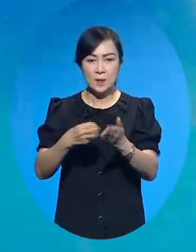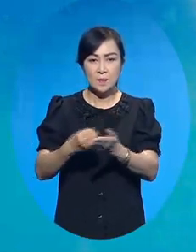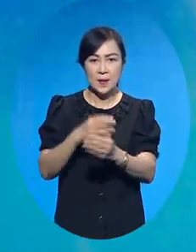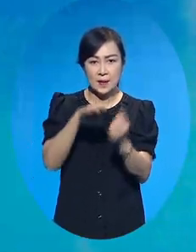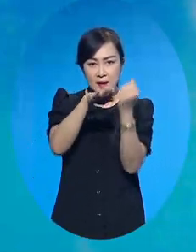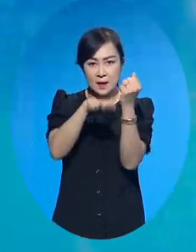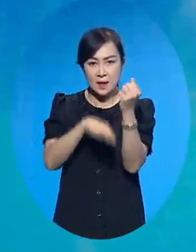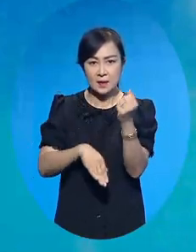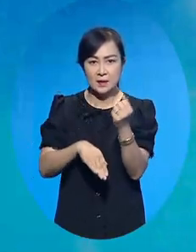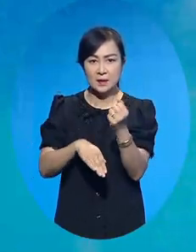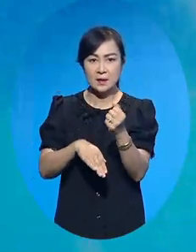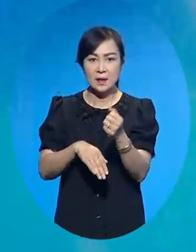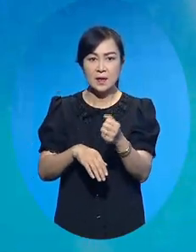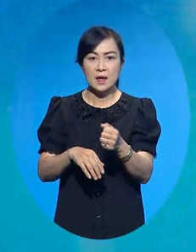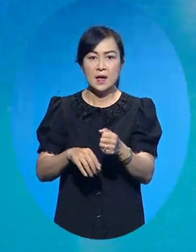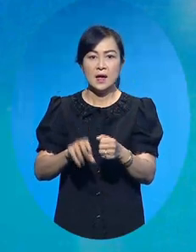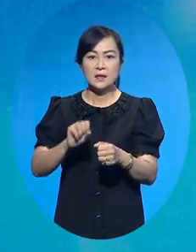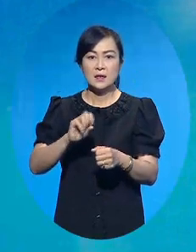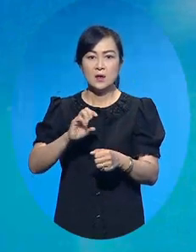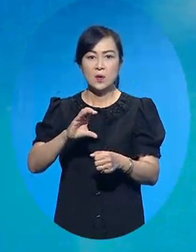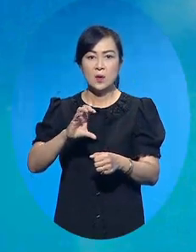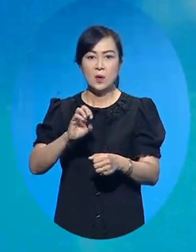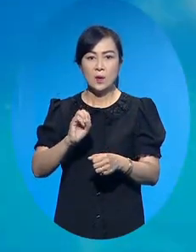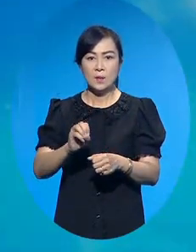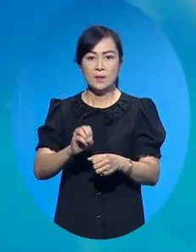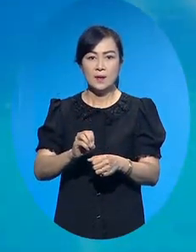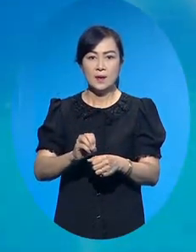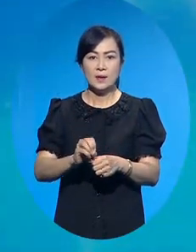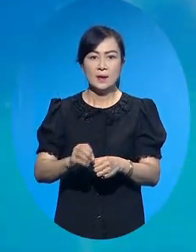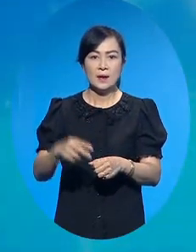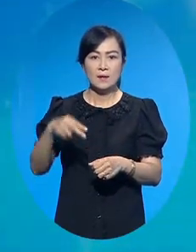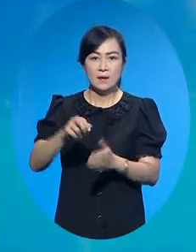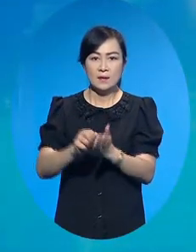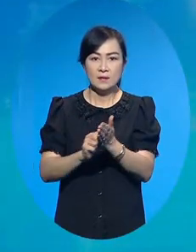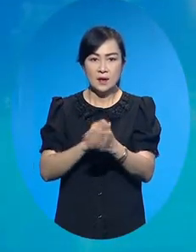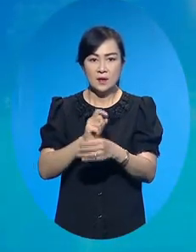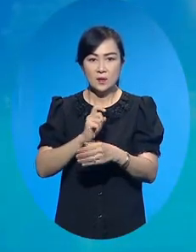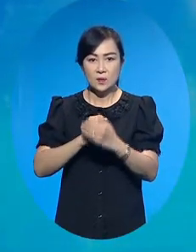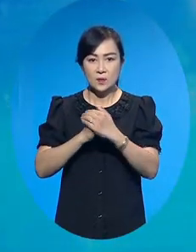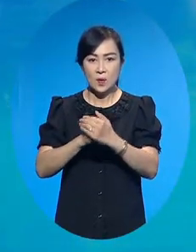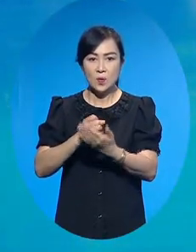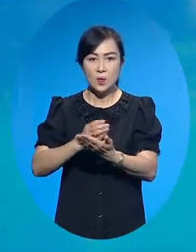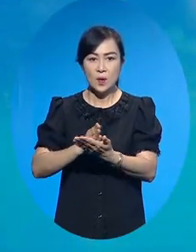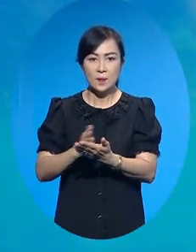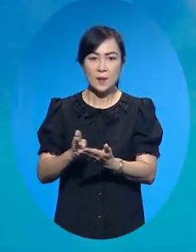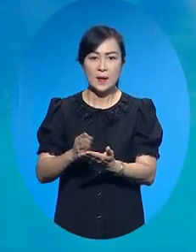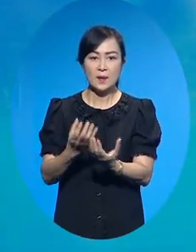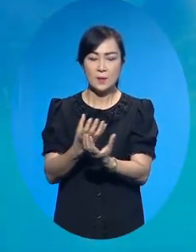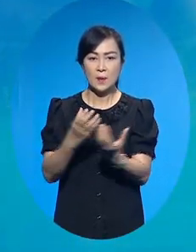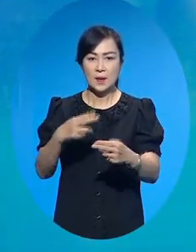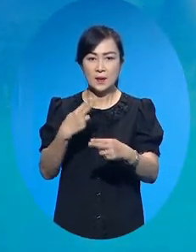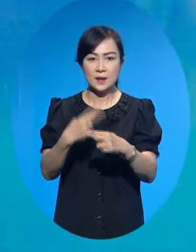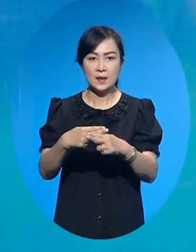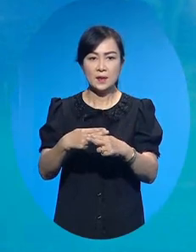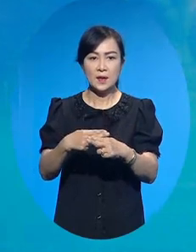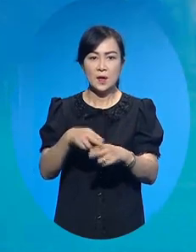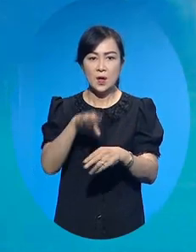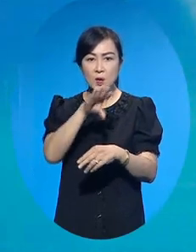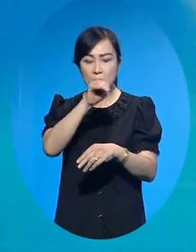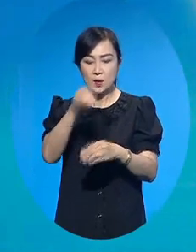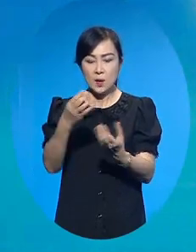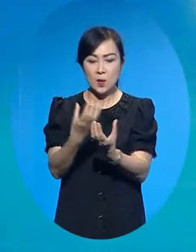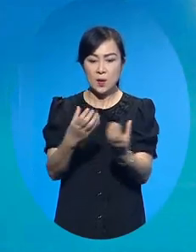nước của Liên hiệp Hợp tác xã Thương mại Thành phố Hồ Chí Minh Sài Gòn Co-op chính thức bước vào tháng tôn vinh và khuyến mãi hàng Việt với tên gọi Ngôi sao hàng